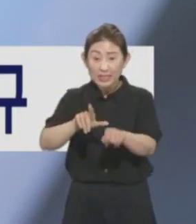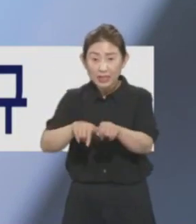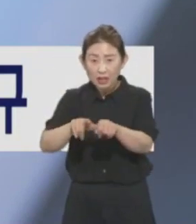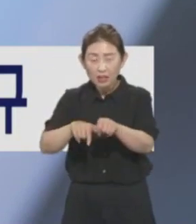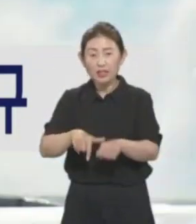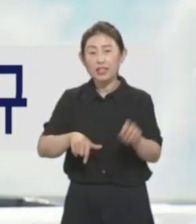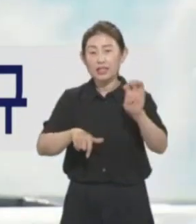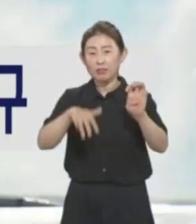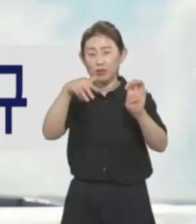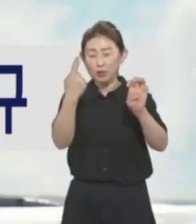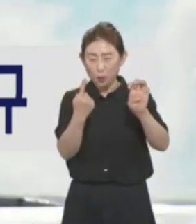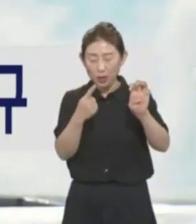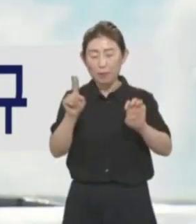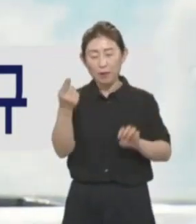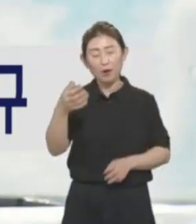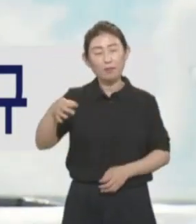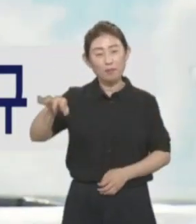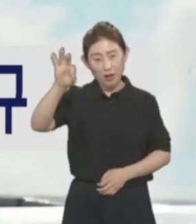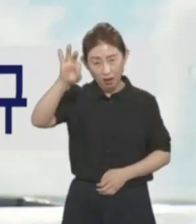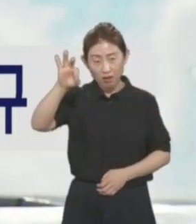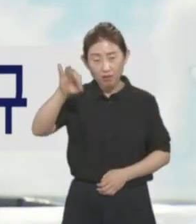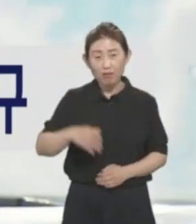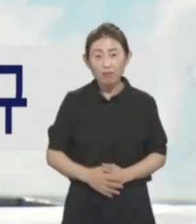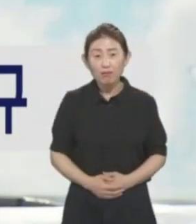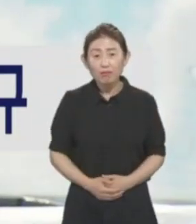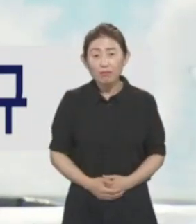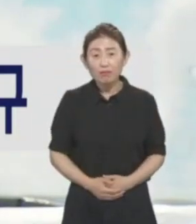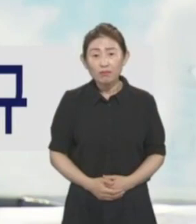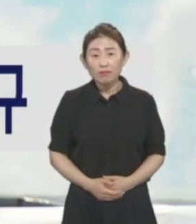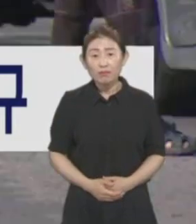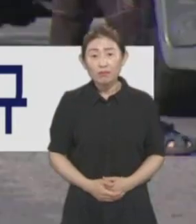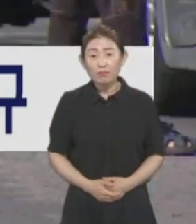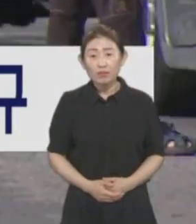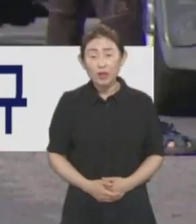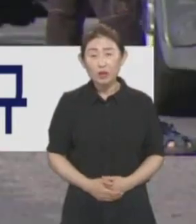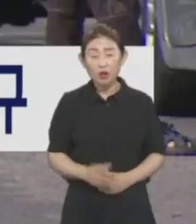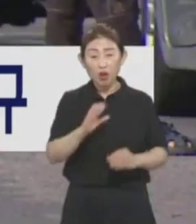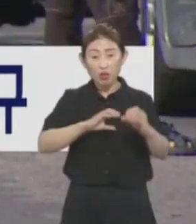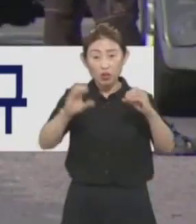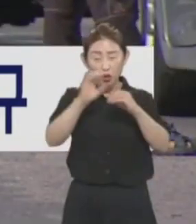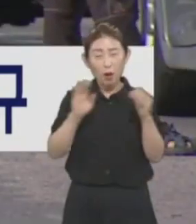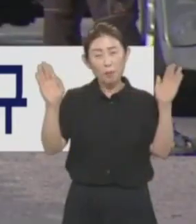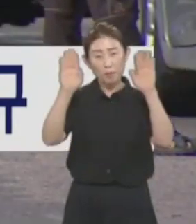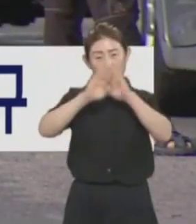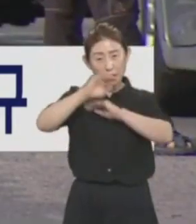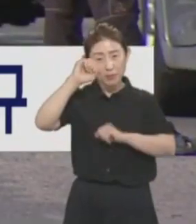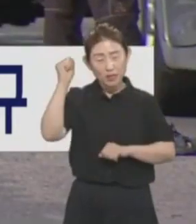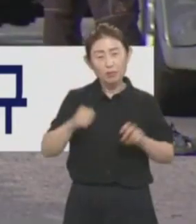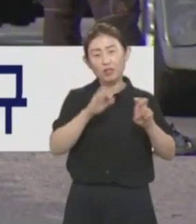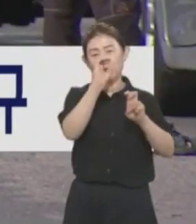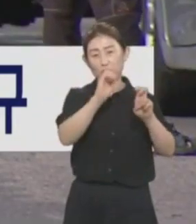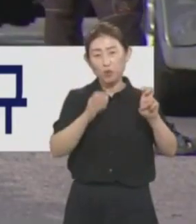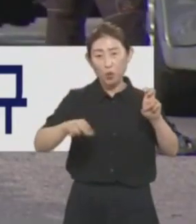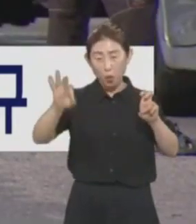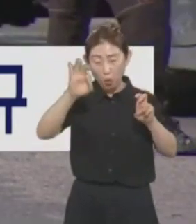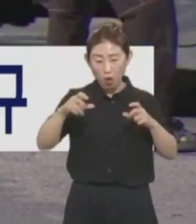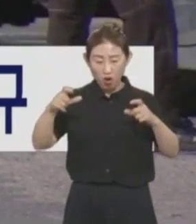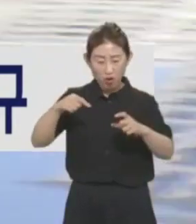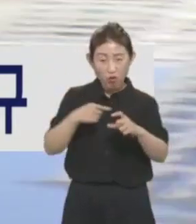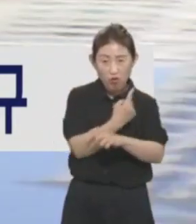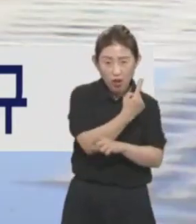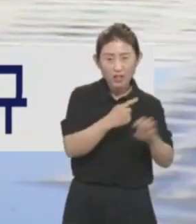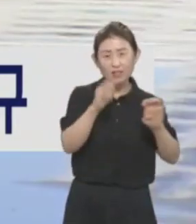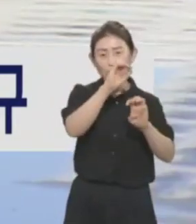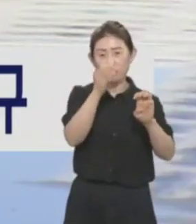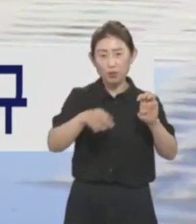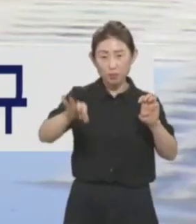기준은 30초당 100원으로 각각 올리는 내용입니다. 아울러 할증도 심야시간 20%, 사업구역 외